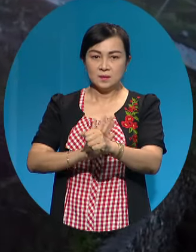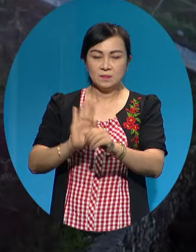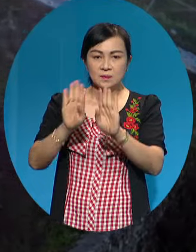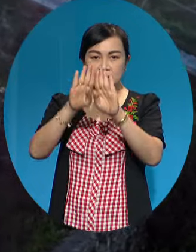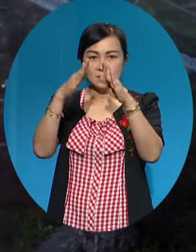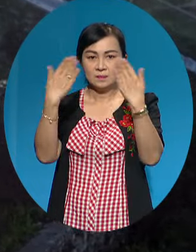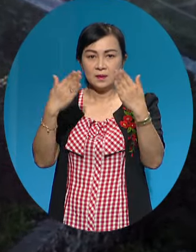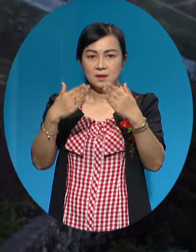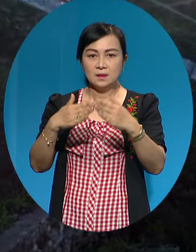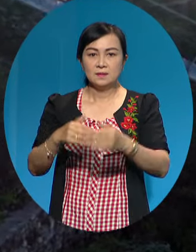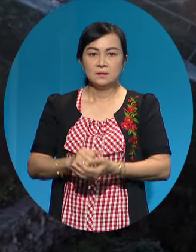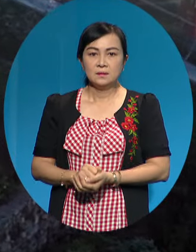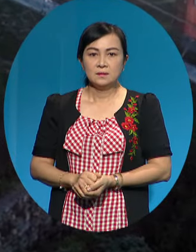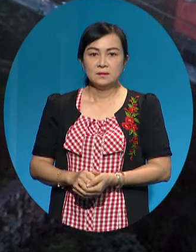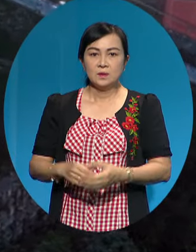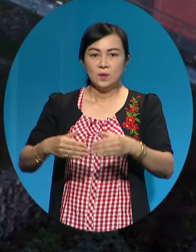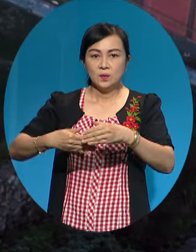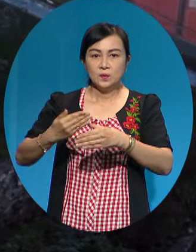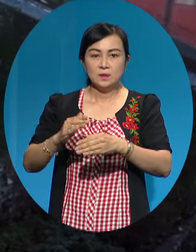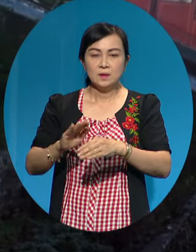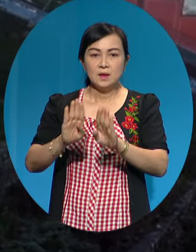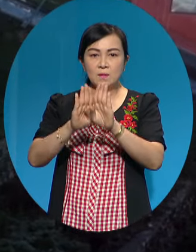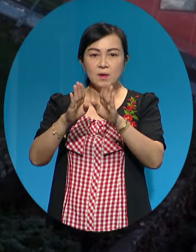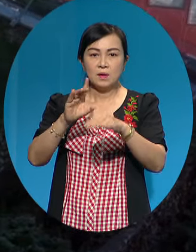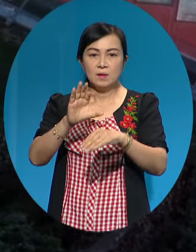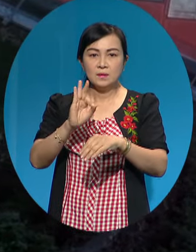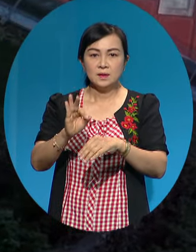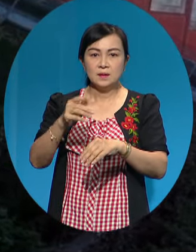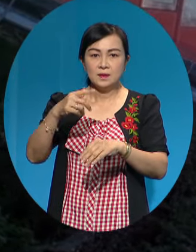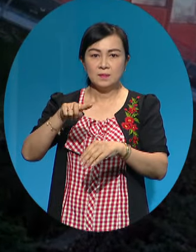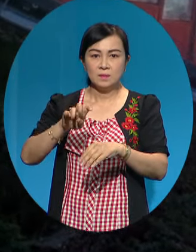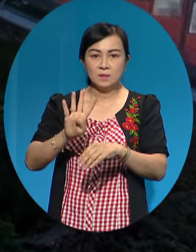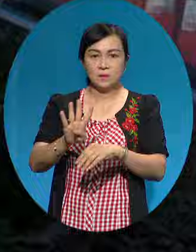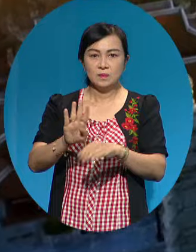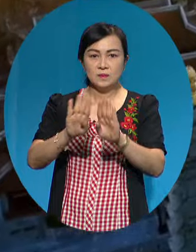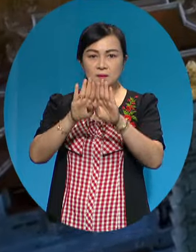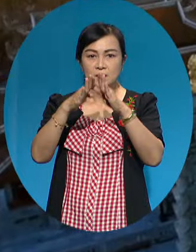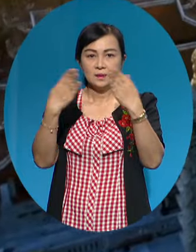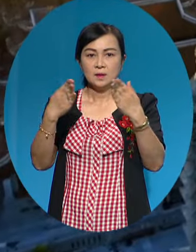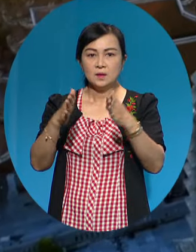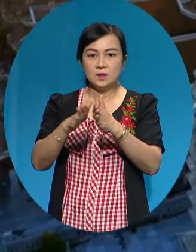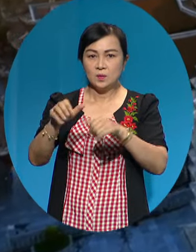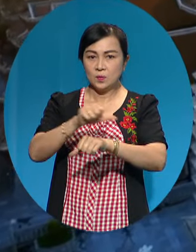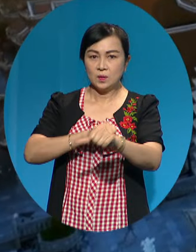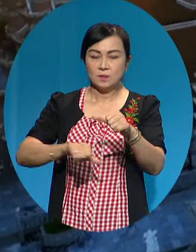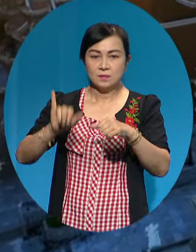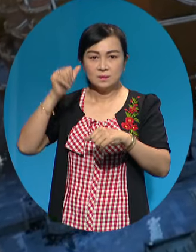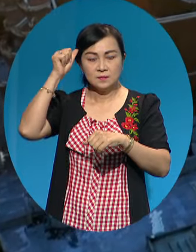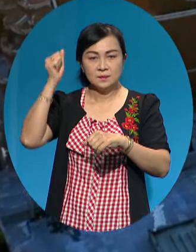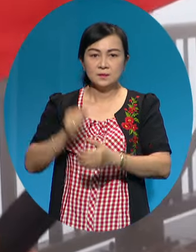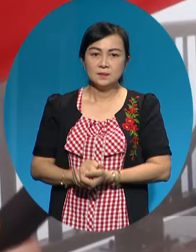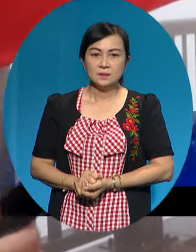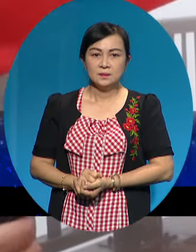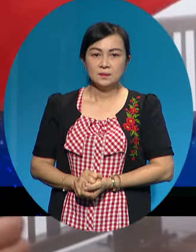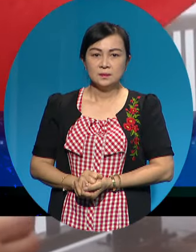được khai hội tại Bản Mây. Hội xuân mở cổng trời Phan Xipang 2024 cũng được khai hội cùng ngày với nhiều hoạt động ý